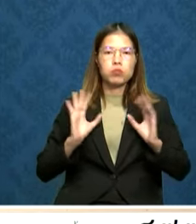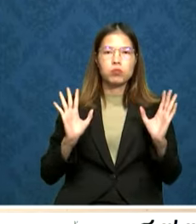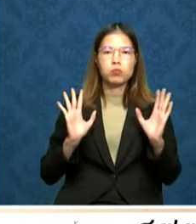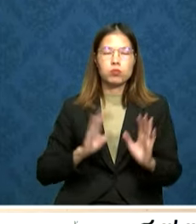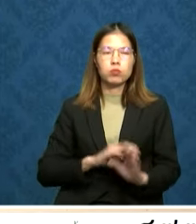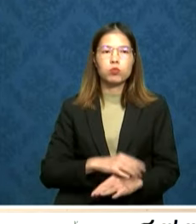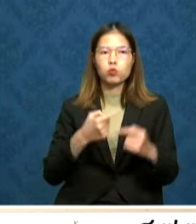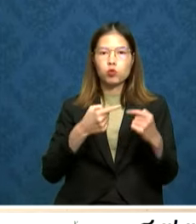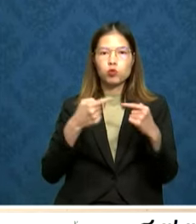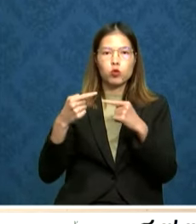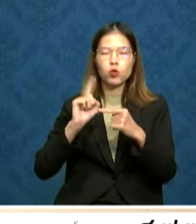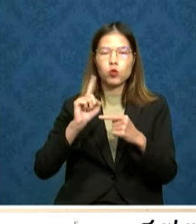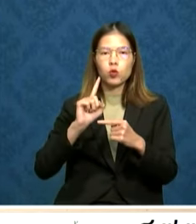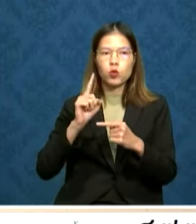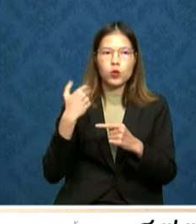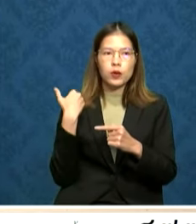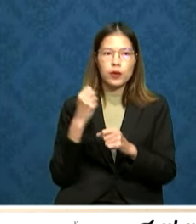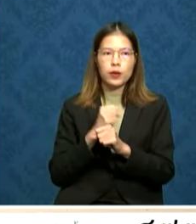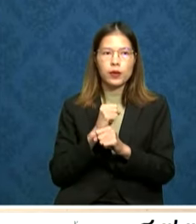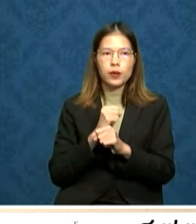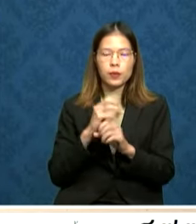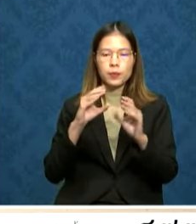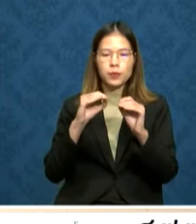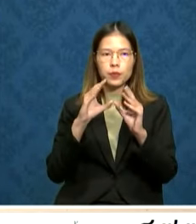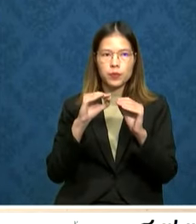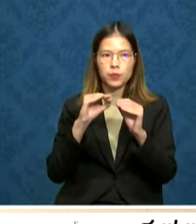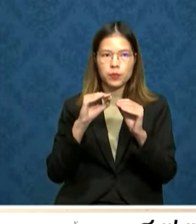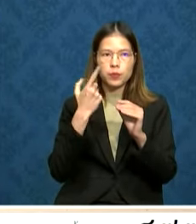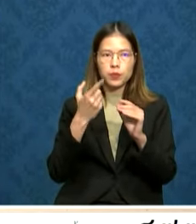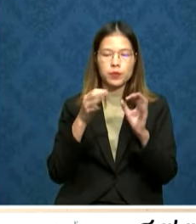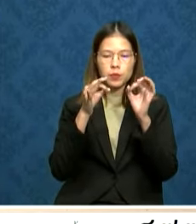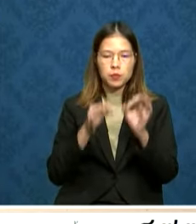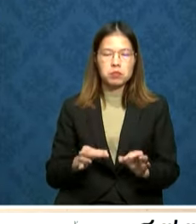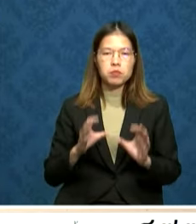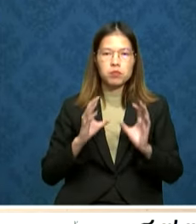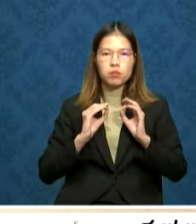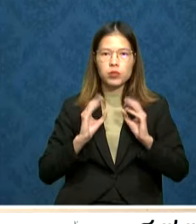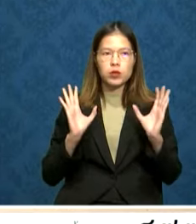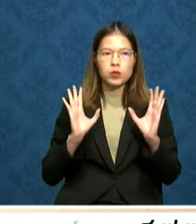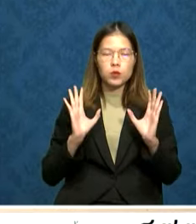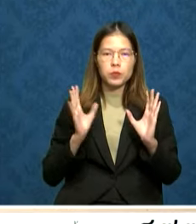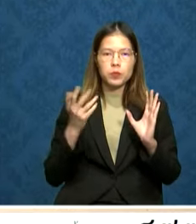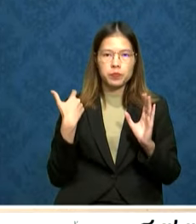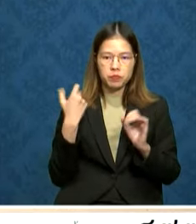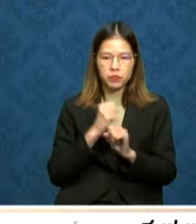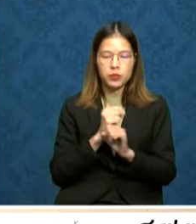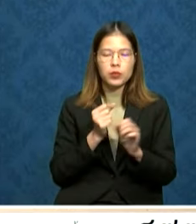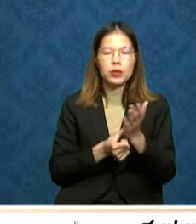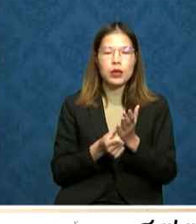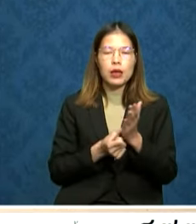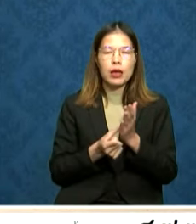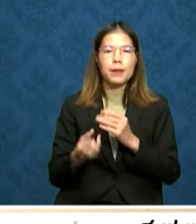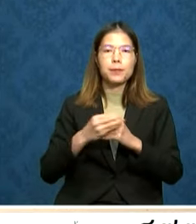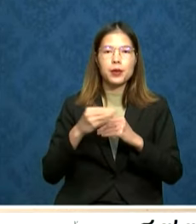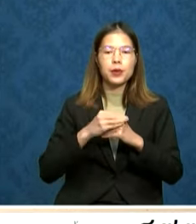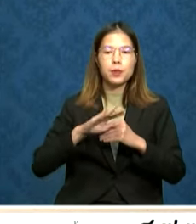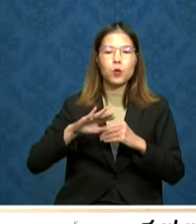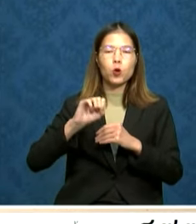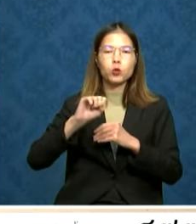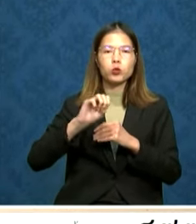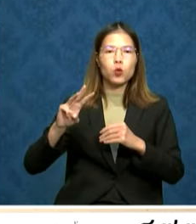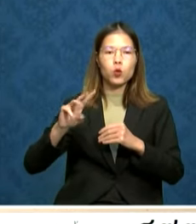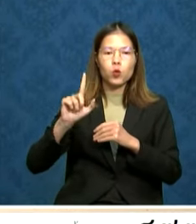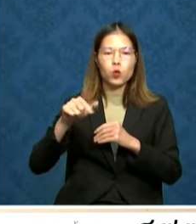ต่ไปนะครับเนองจากที่ประชุมมีมติไม่เหนชอบด้วยกับการแก้ไขเพิ่มเติมของวุธิสภา